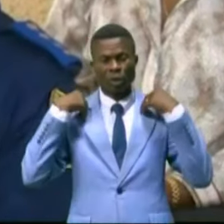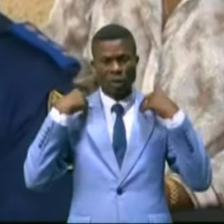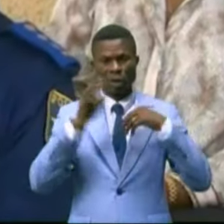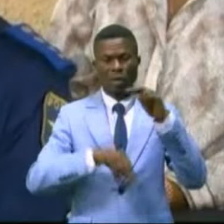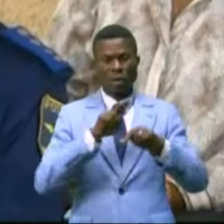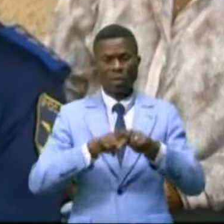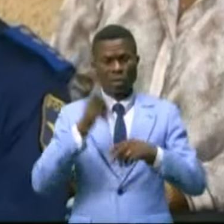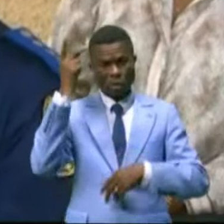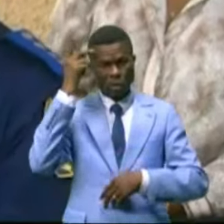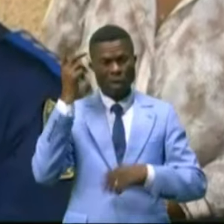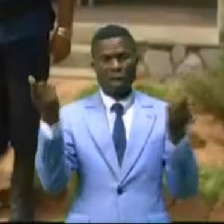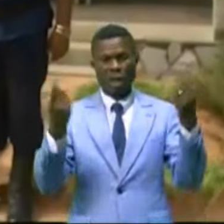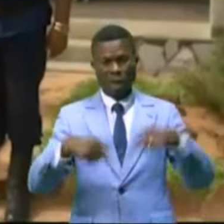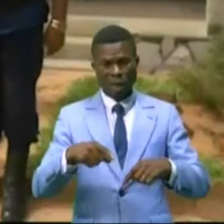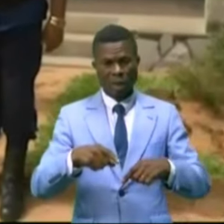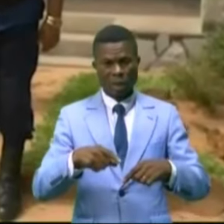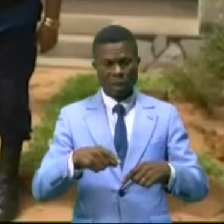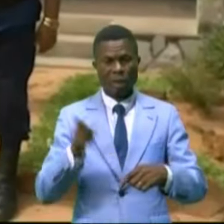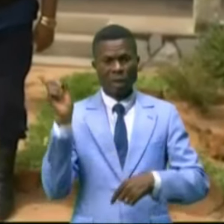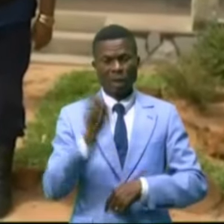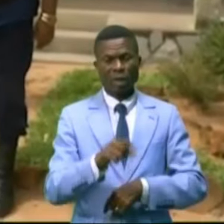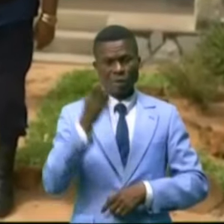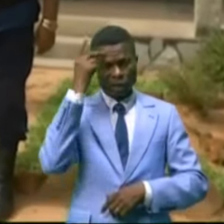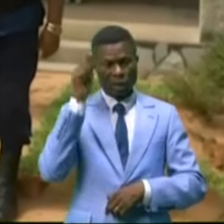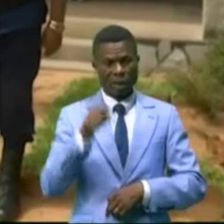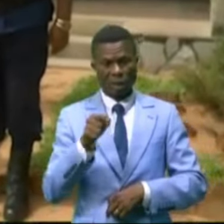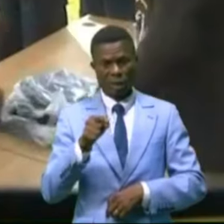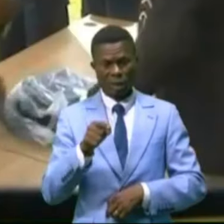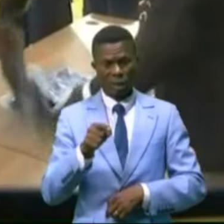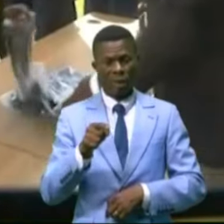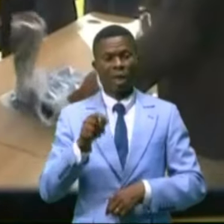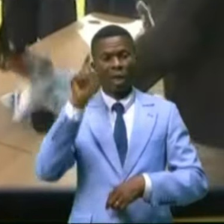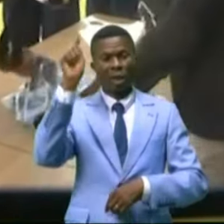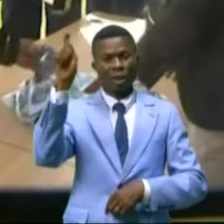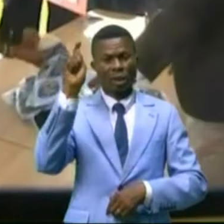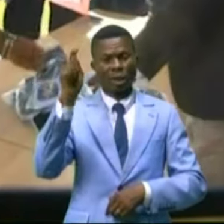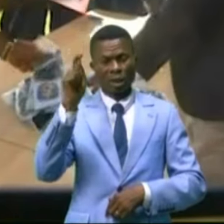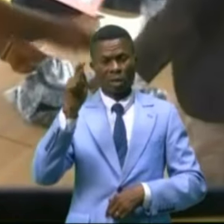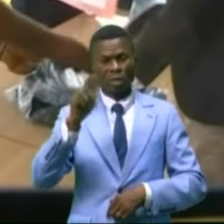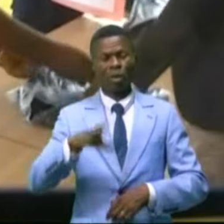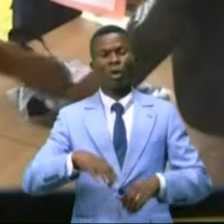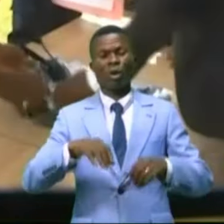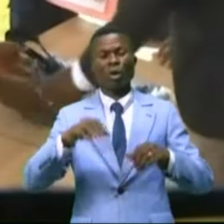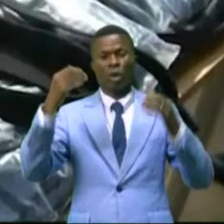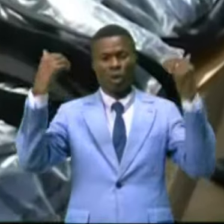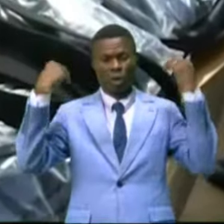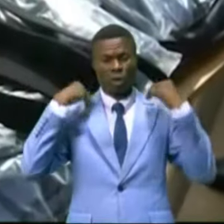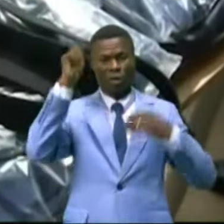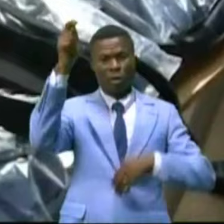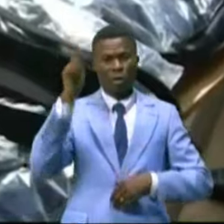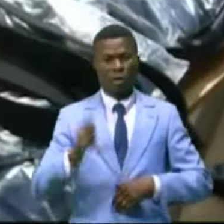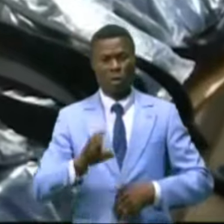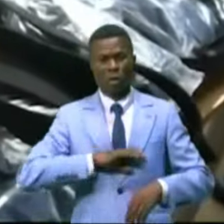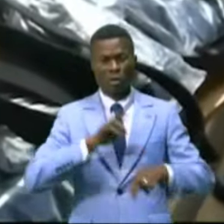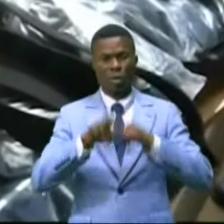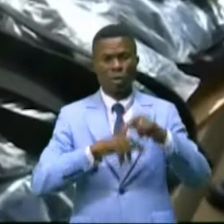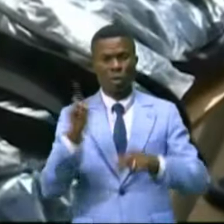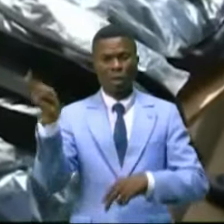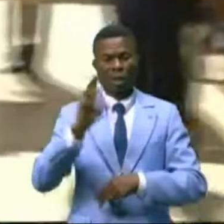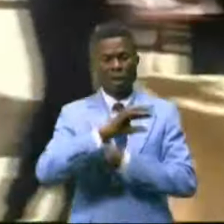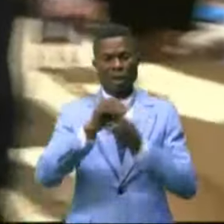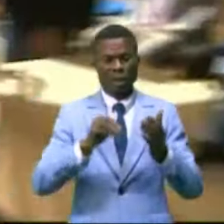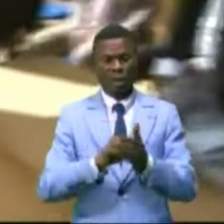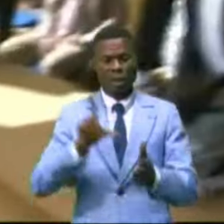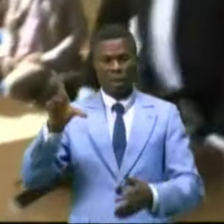nationales chaque fois qu'il se rendait à Kinshasa sous l'il témoin et approbateur du commissaire provincial de la PC Cassille centrale